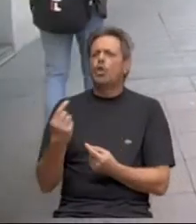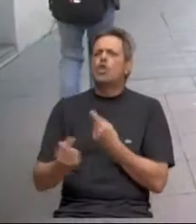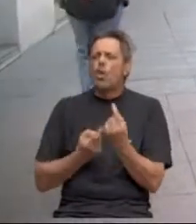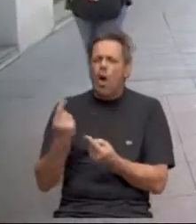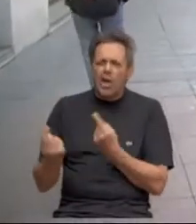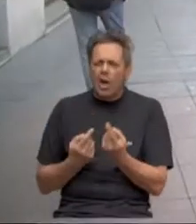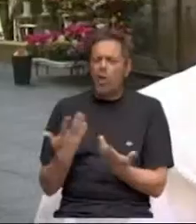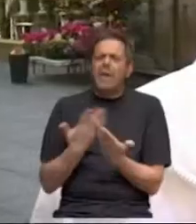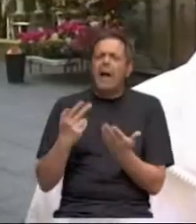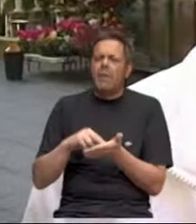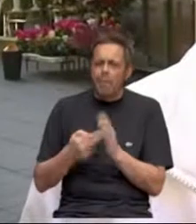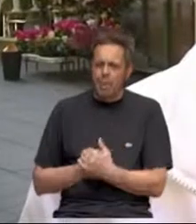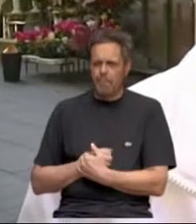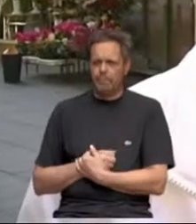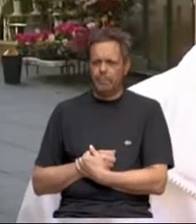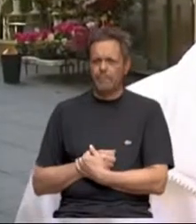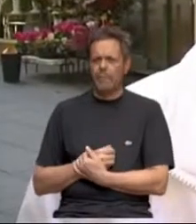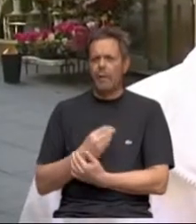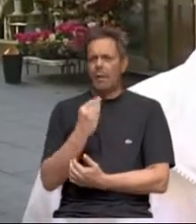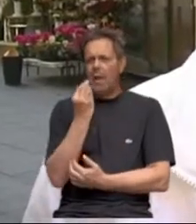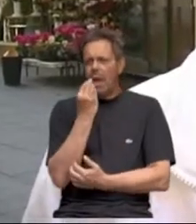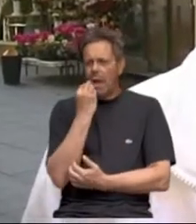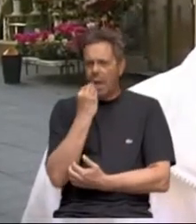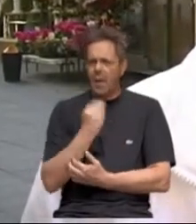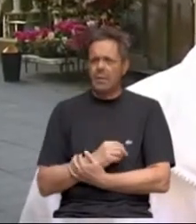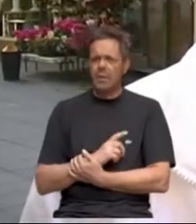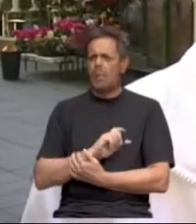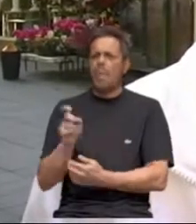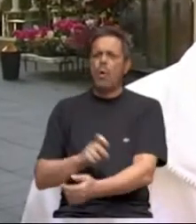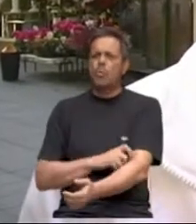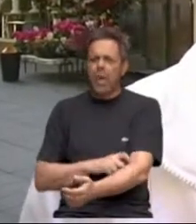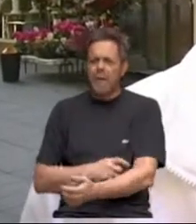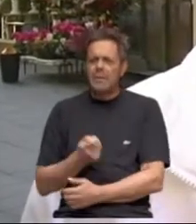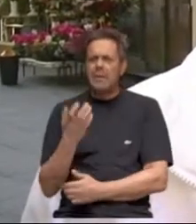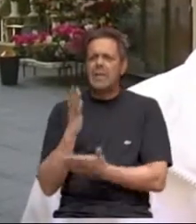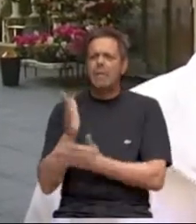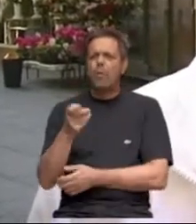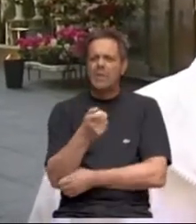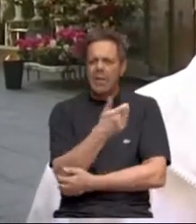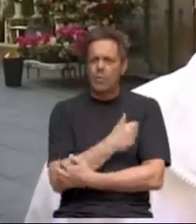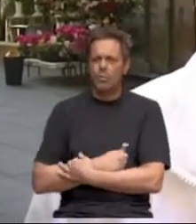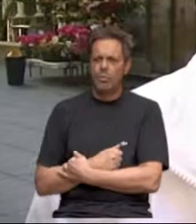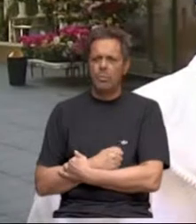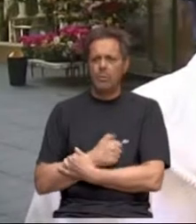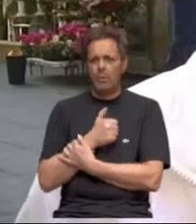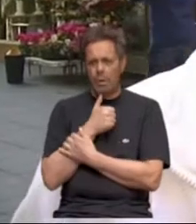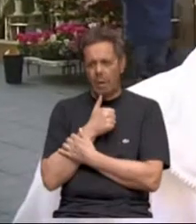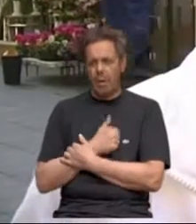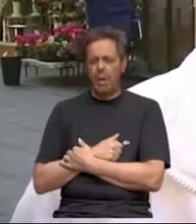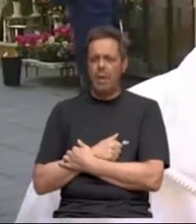kakav je problem, jel? Može, ishranom, ne uzrujavati se za svaku sitnicu i biti